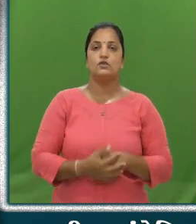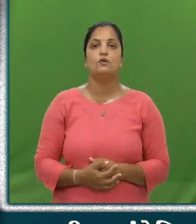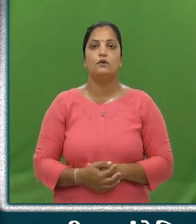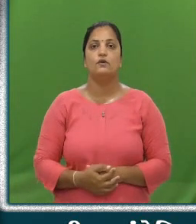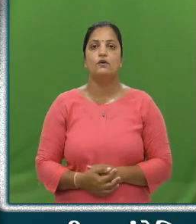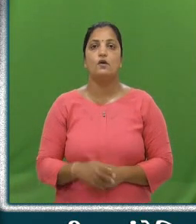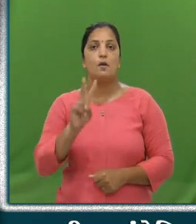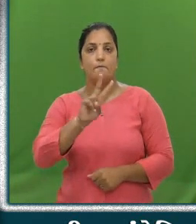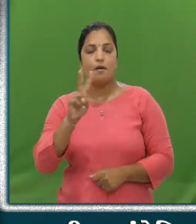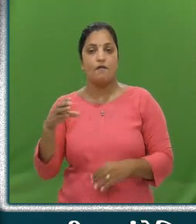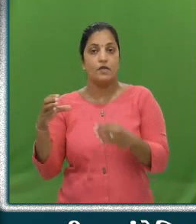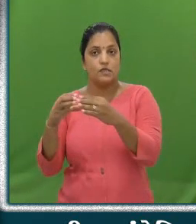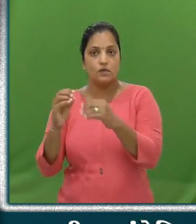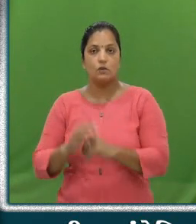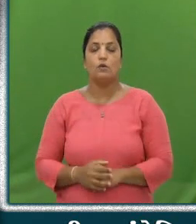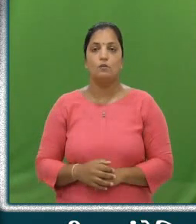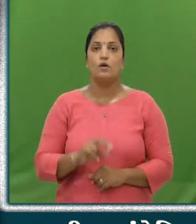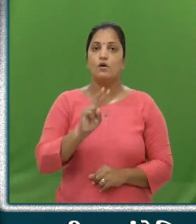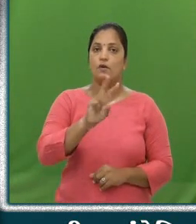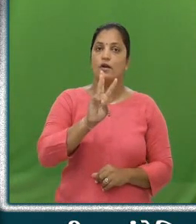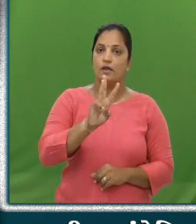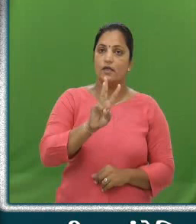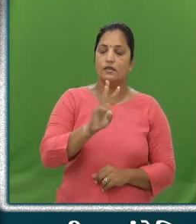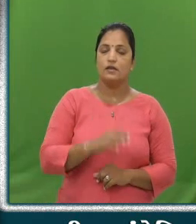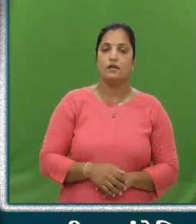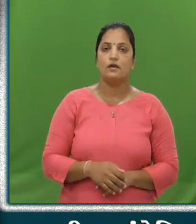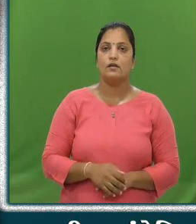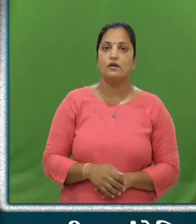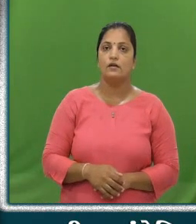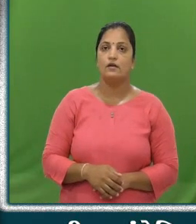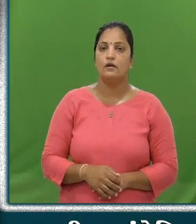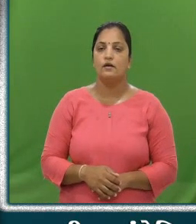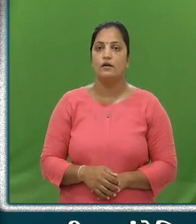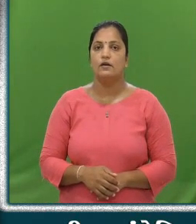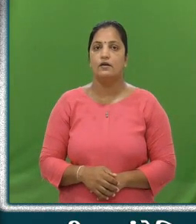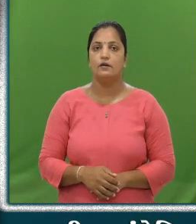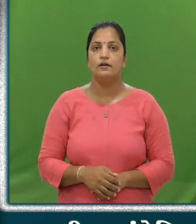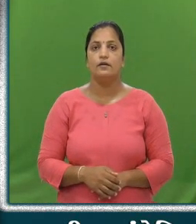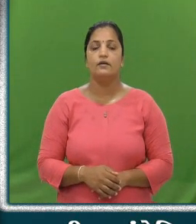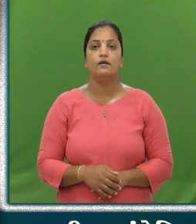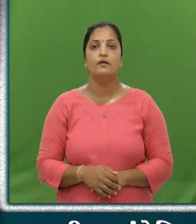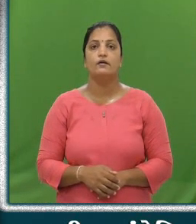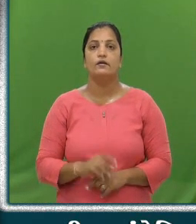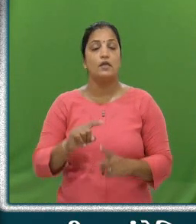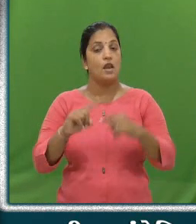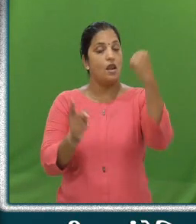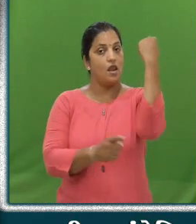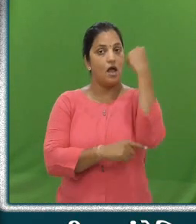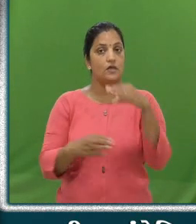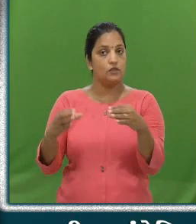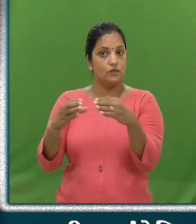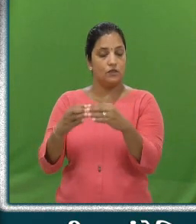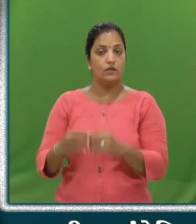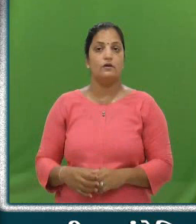છે 22 જોડ 23 જોડ માંથી શું થાય છે 22 જોડ એ દૈહિક રંગસૂત્રોની છે છેલ્લી જે જોડ